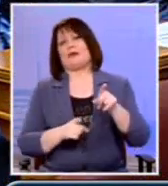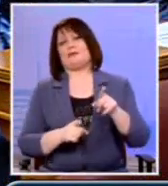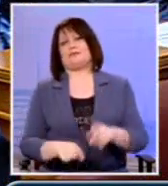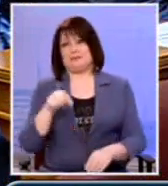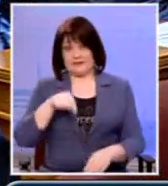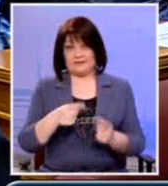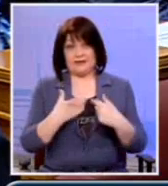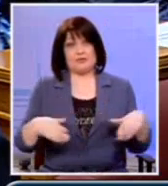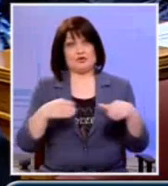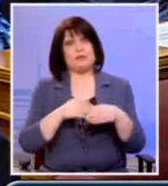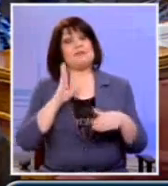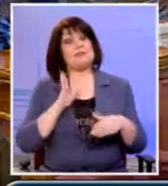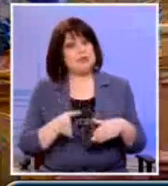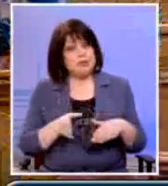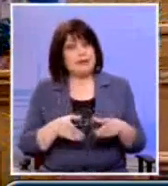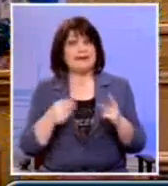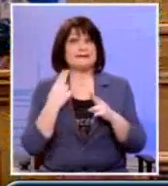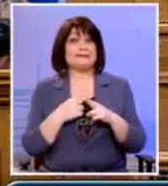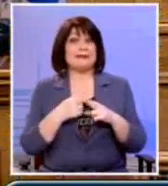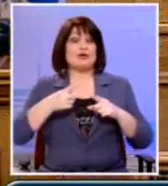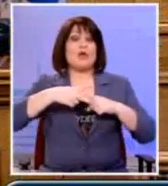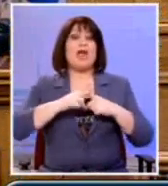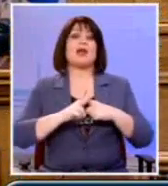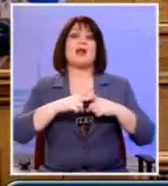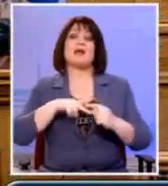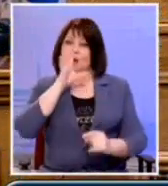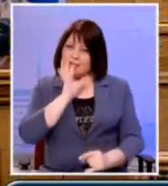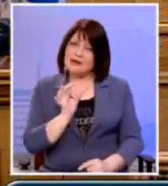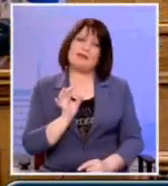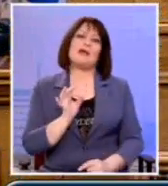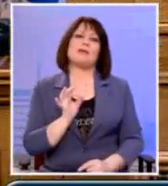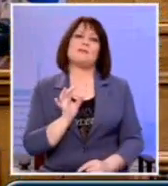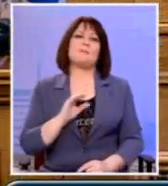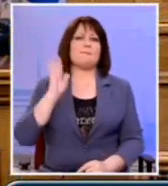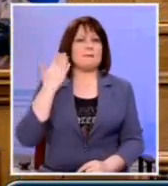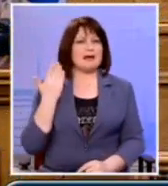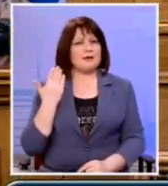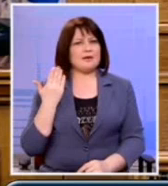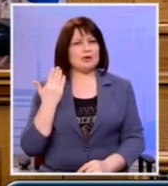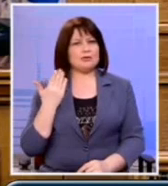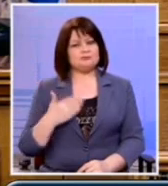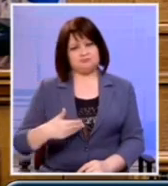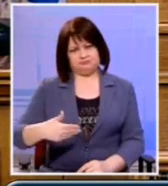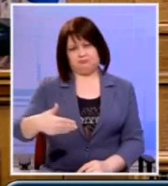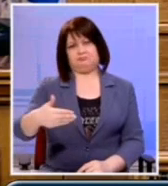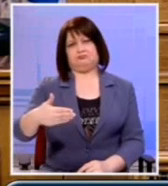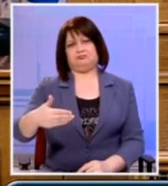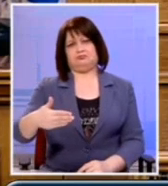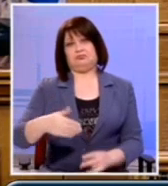Επιτροπή αυτή μπορεί να αποτελέσει ένα σημαντικό εργαλείο αλήθειας για το παρελθόν, αλλά και ουσιαστικά